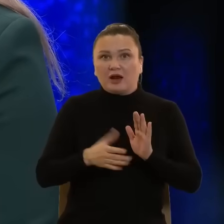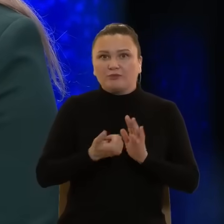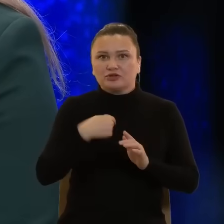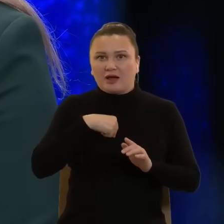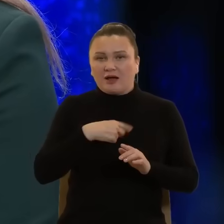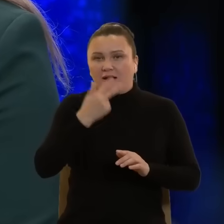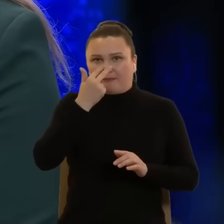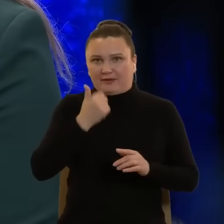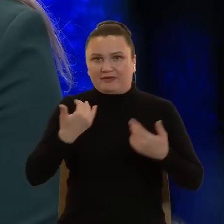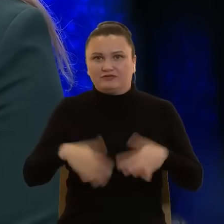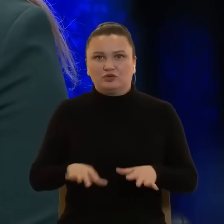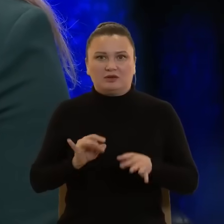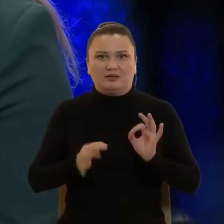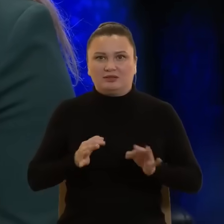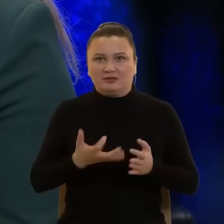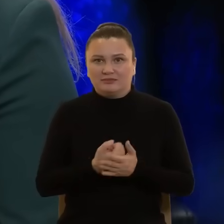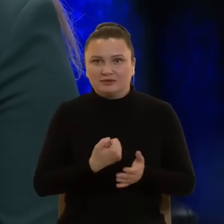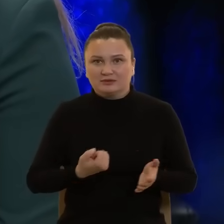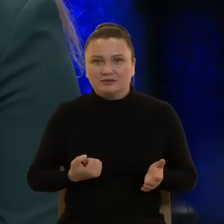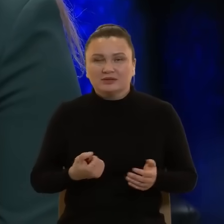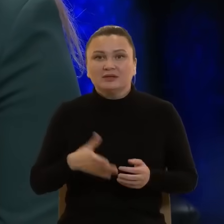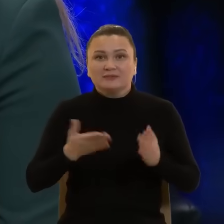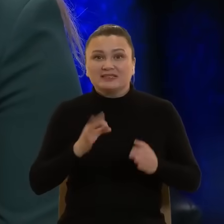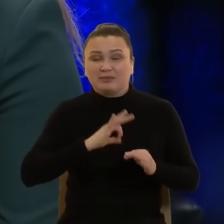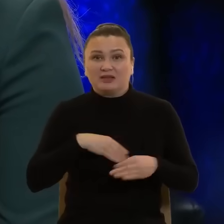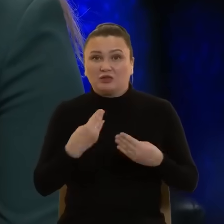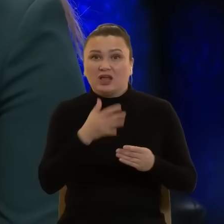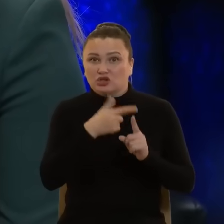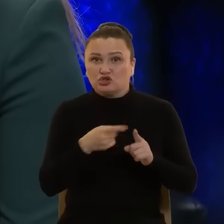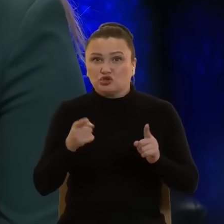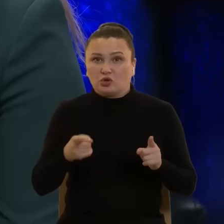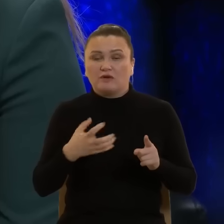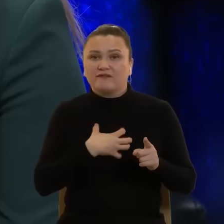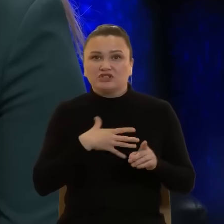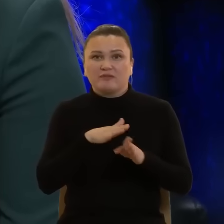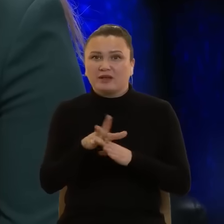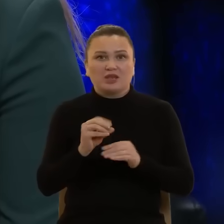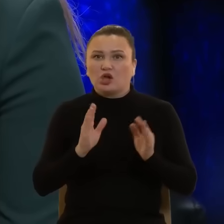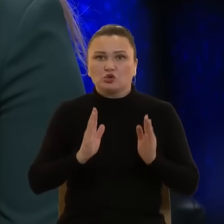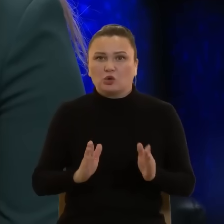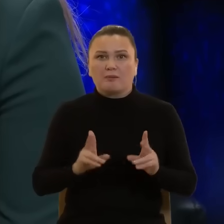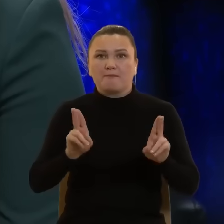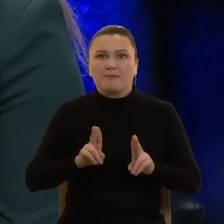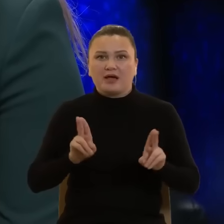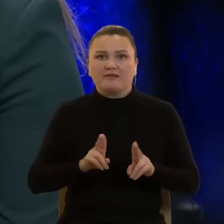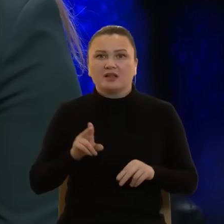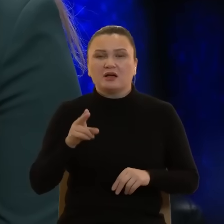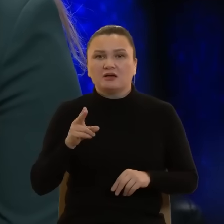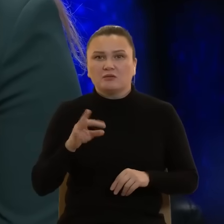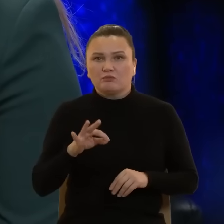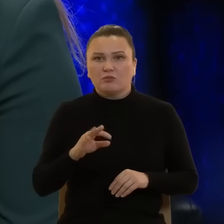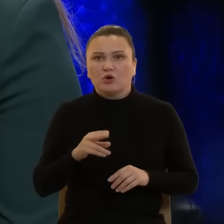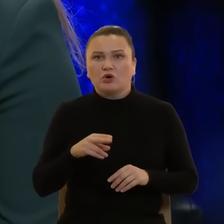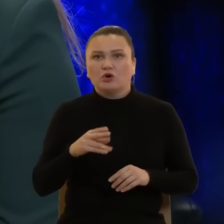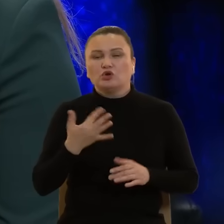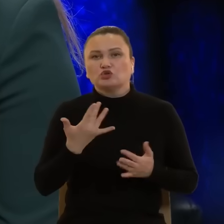И если препарат назначен на определенный срок, очень важно не только выполнять, скажем, правила по